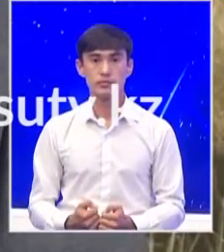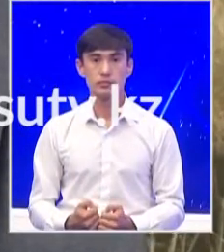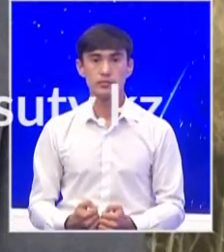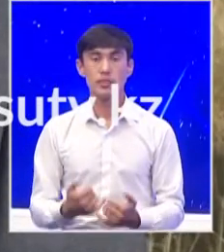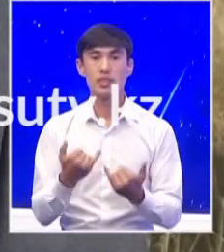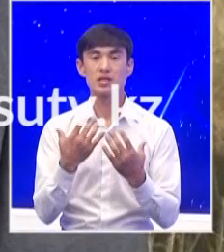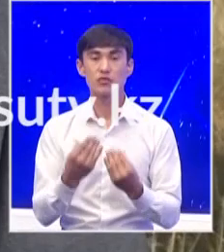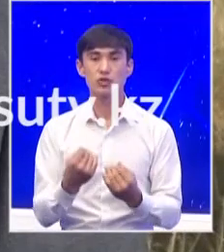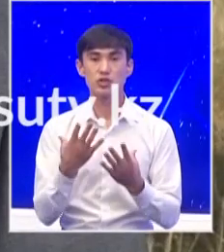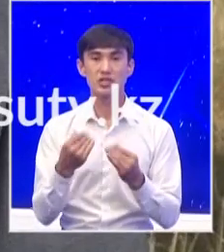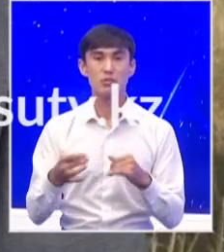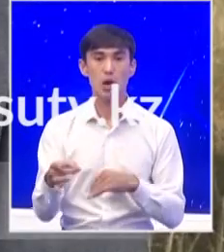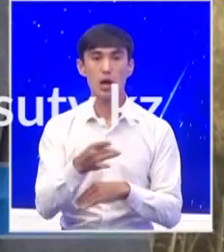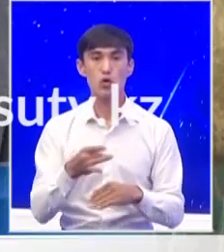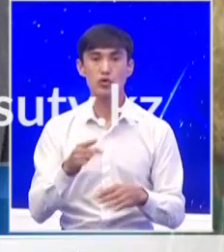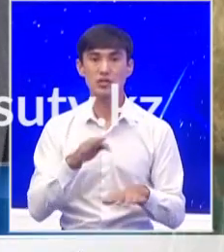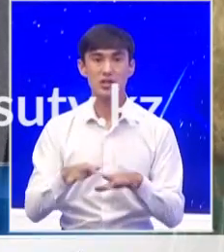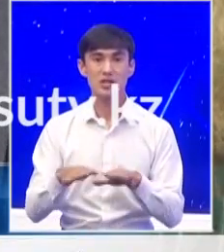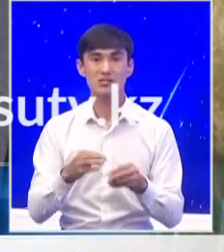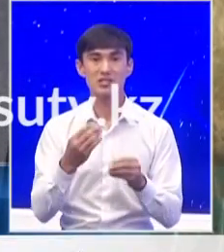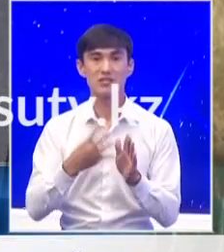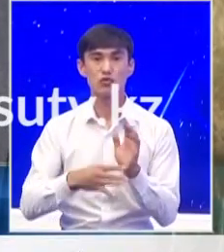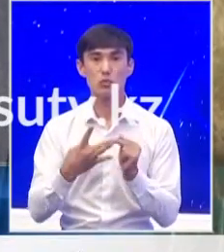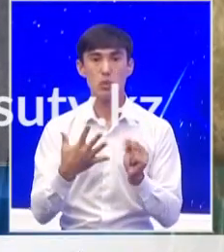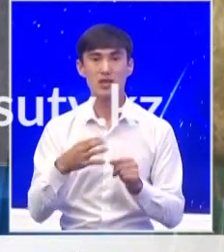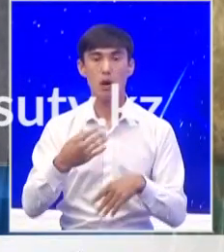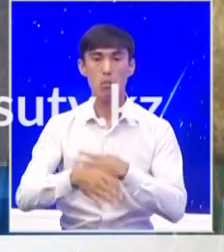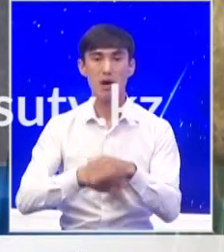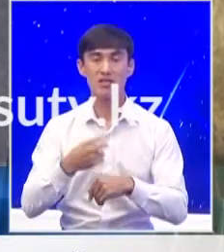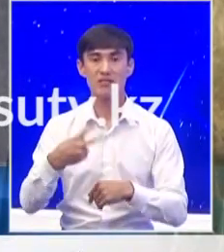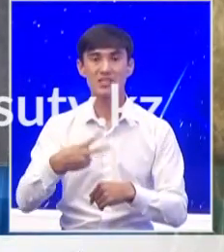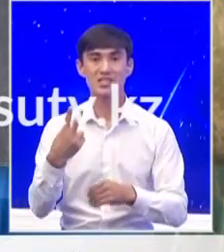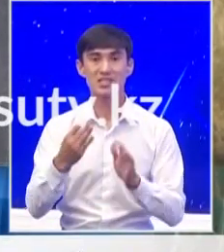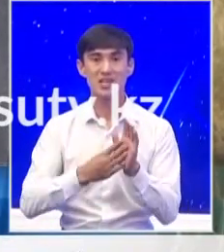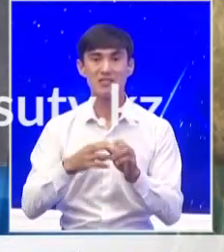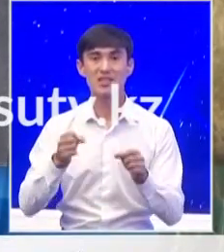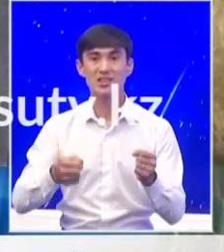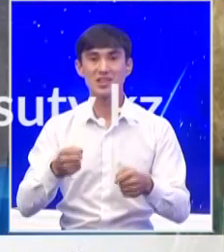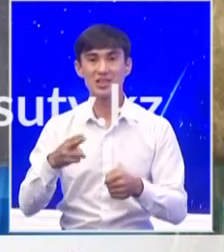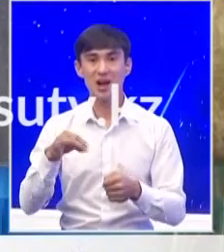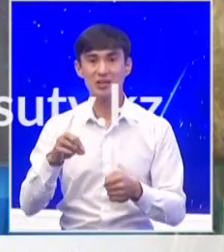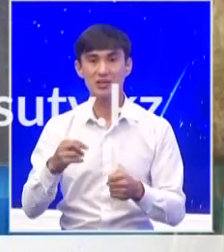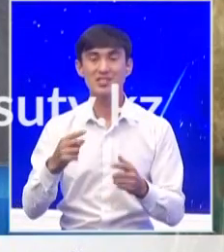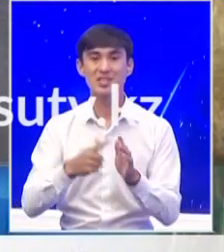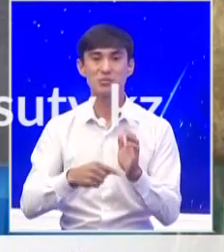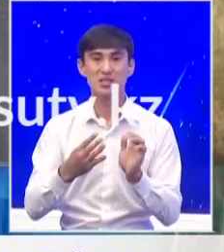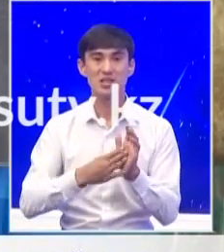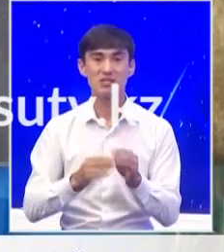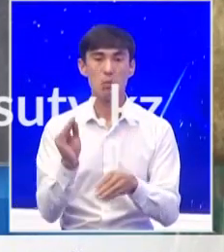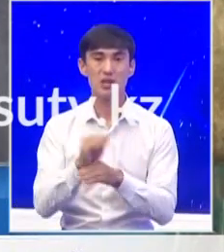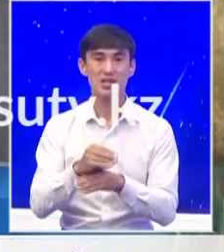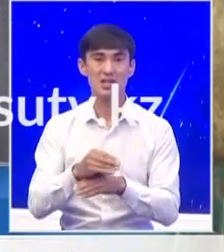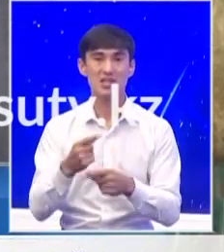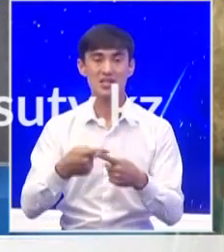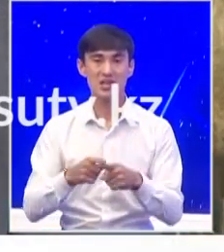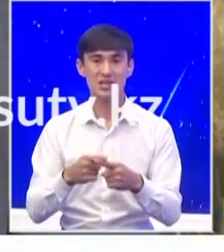На сегодняшний день по району у нас задействовано 95 комбайнов, 29 тракторов и 75 единиц дополнительной техники. Это именно по уборке